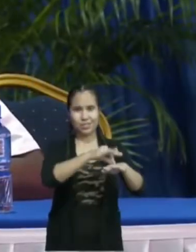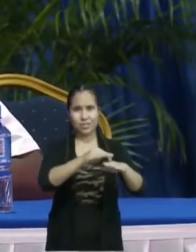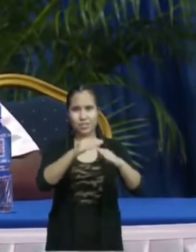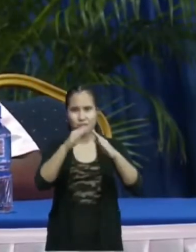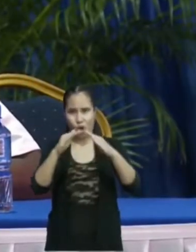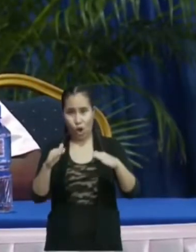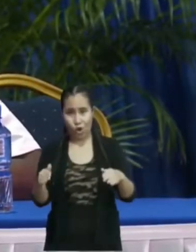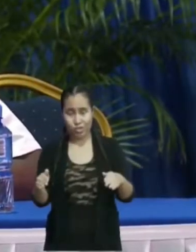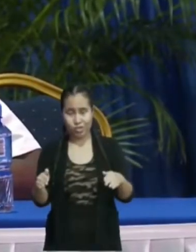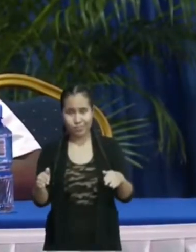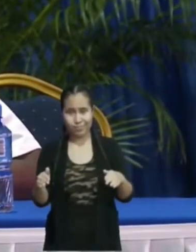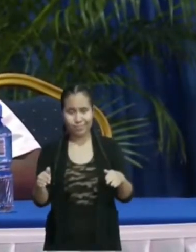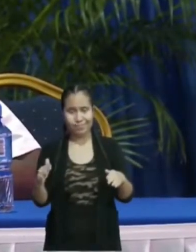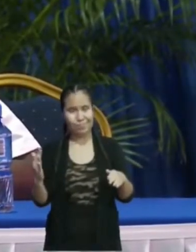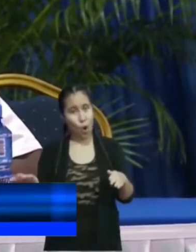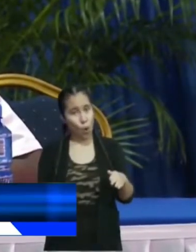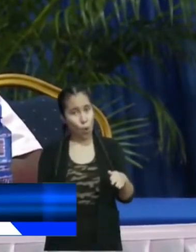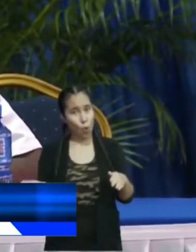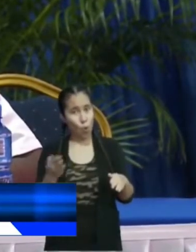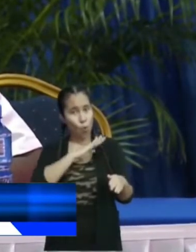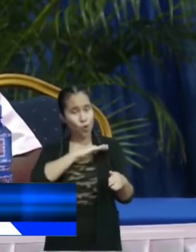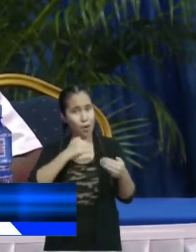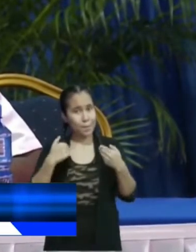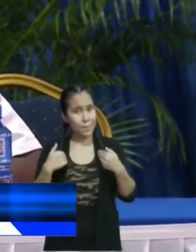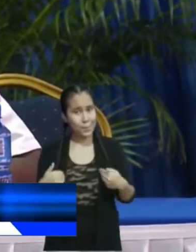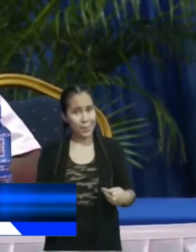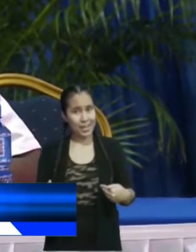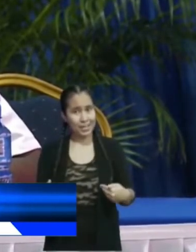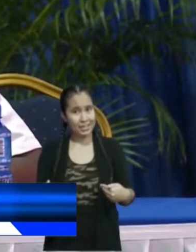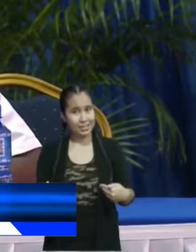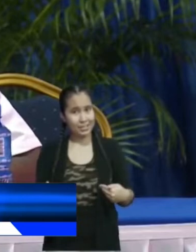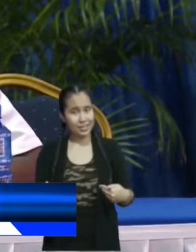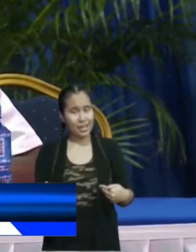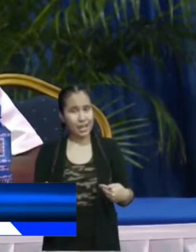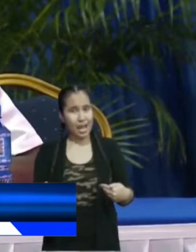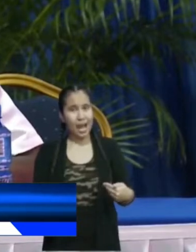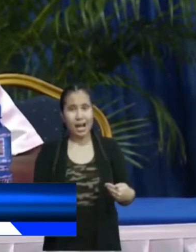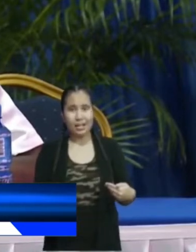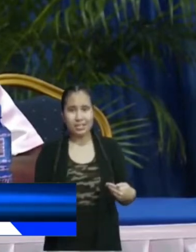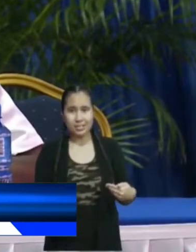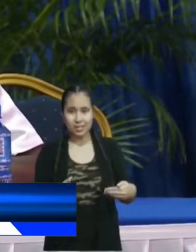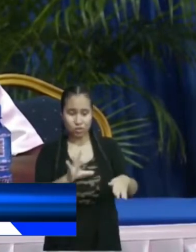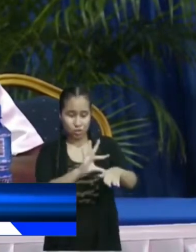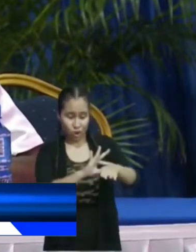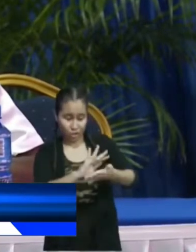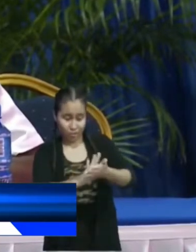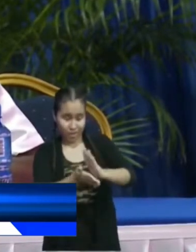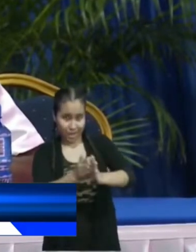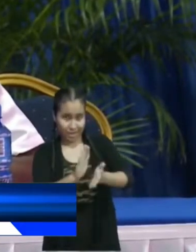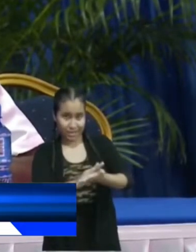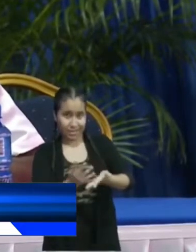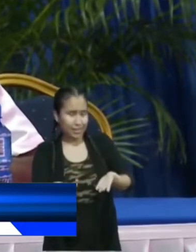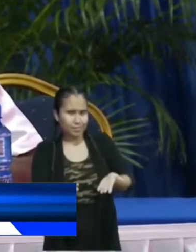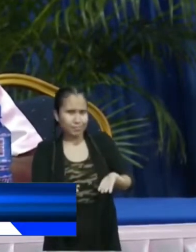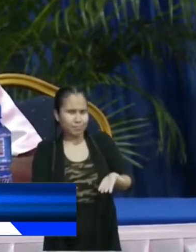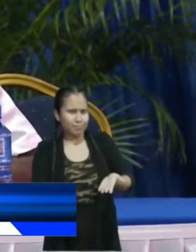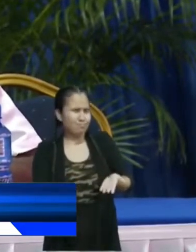Er zijn ook mensen die op het moment dat ze gediagnosticeerd worden, dat ze eigenlijk al geen klachten meer